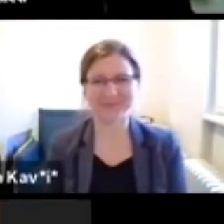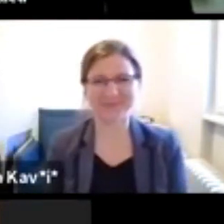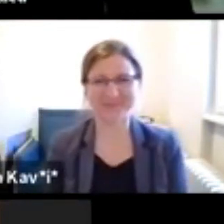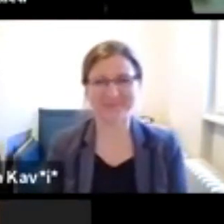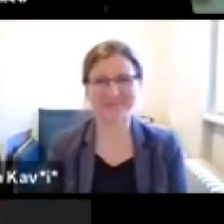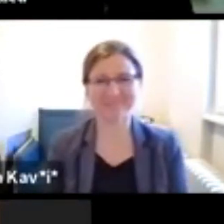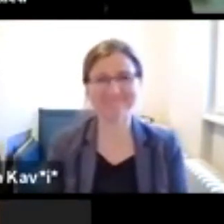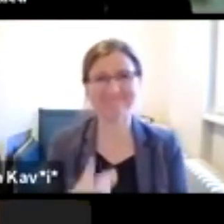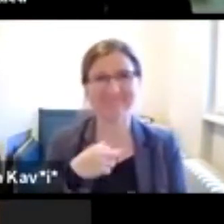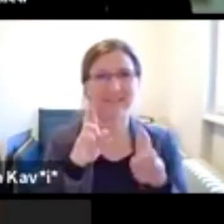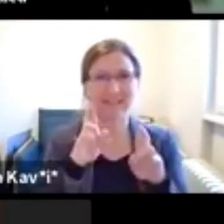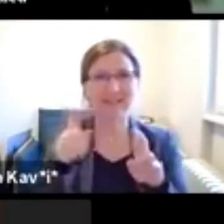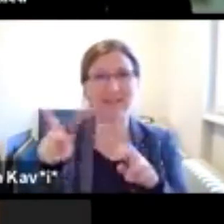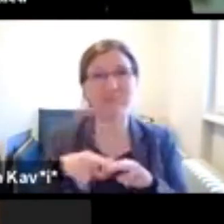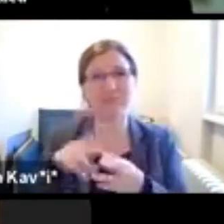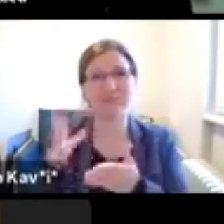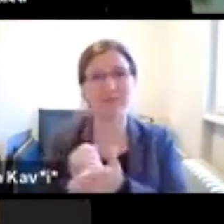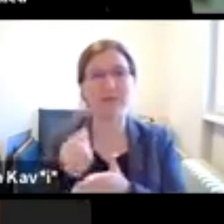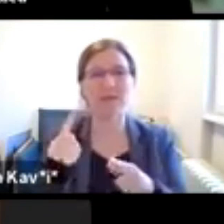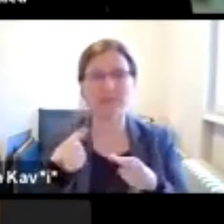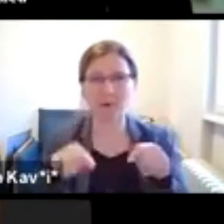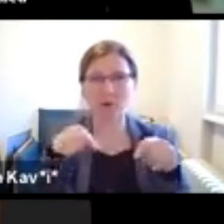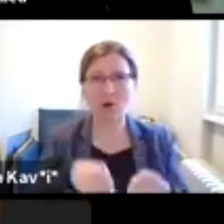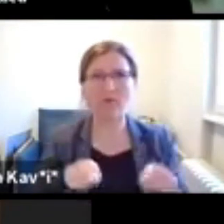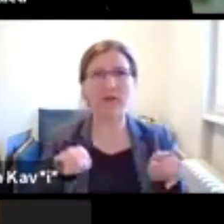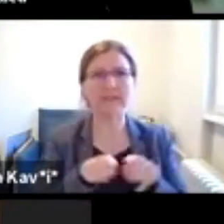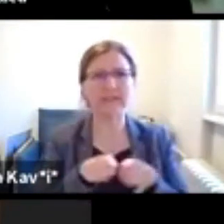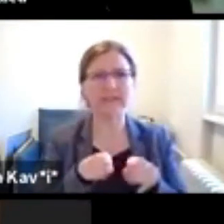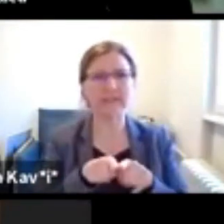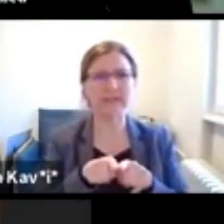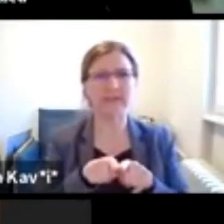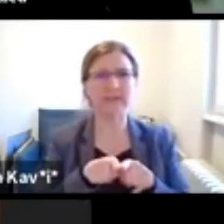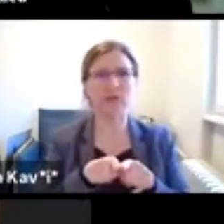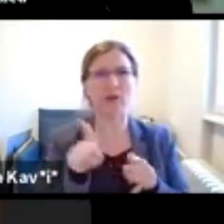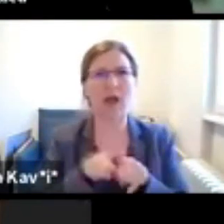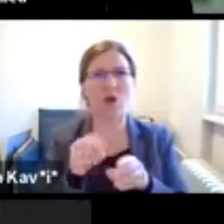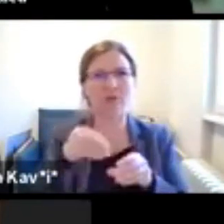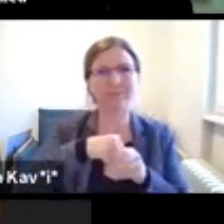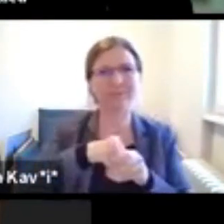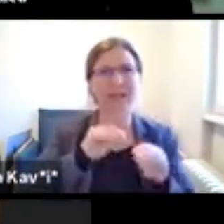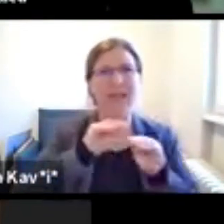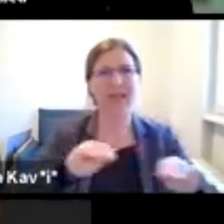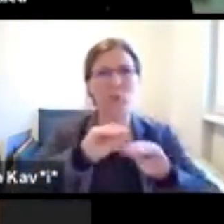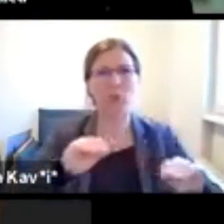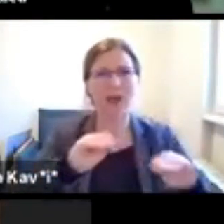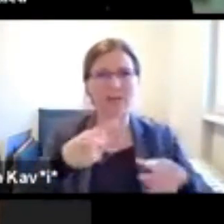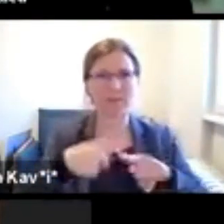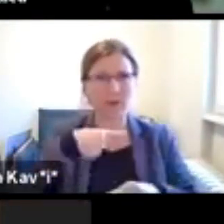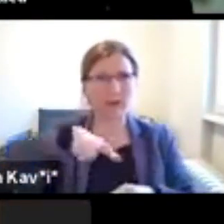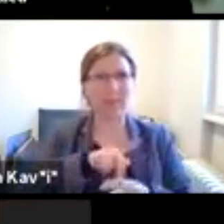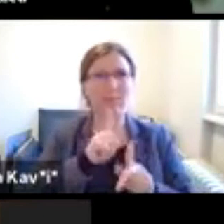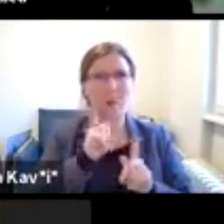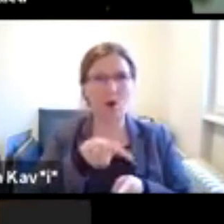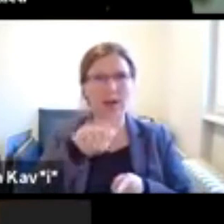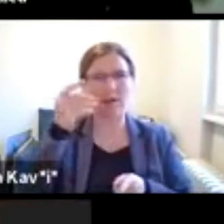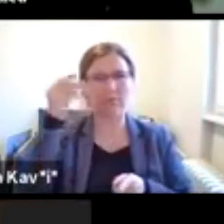će i to savladati, jer ovo isto dio, da velimo, edukacije, da savladamo ovu tehniku u